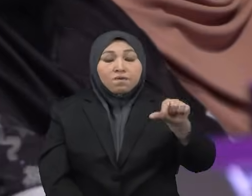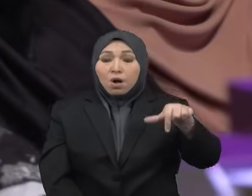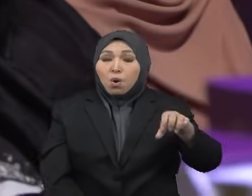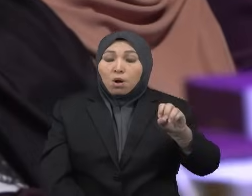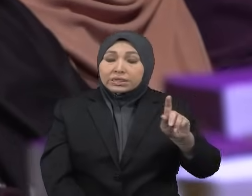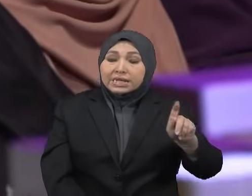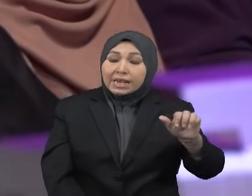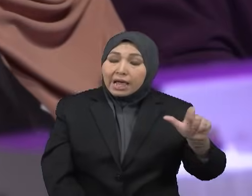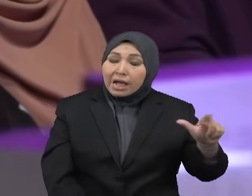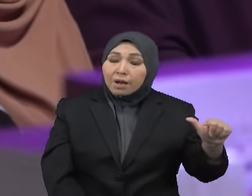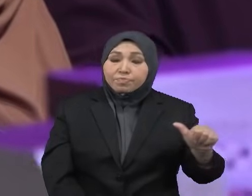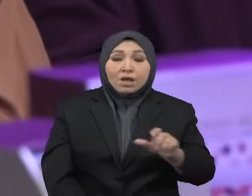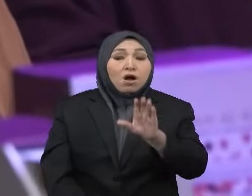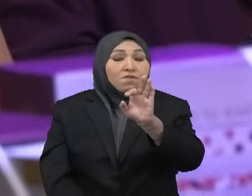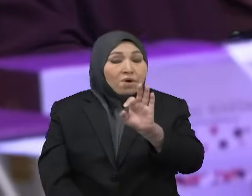Faqatila.